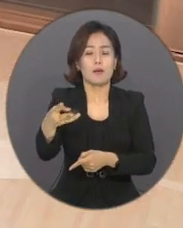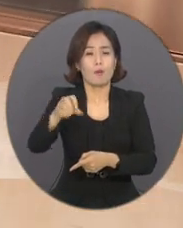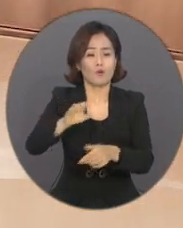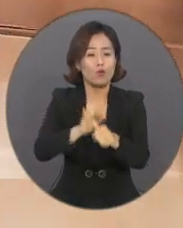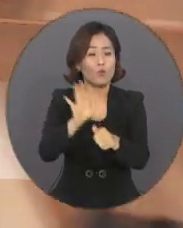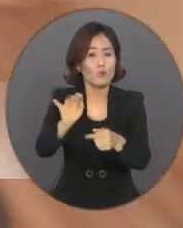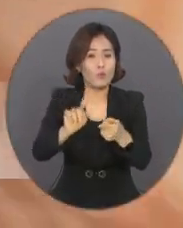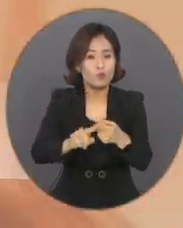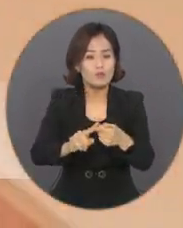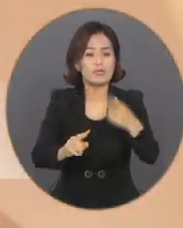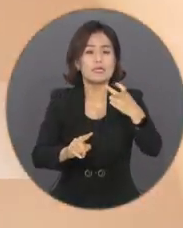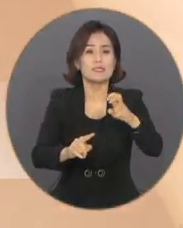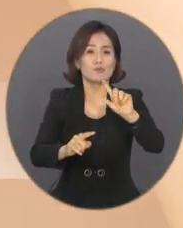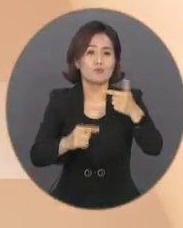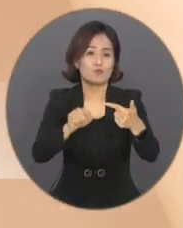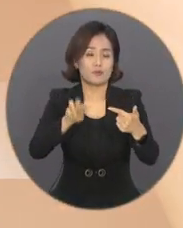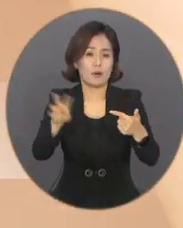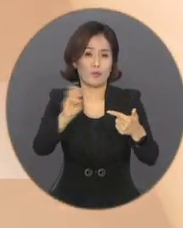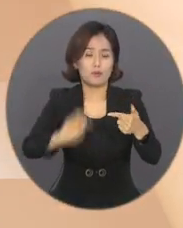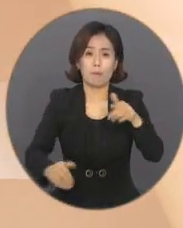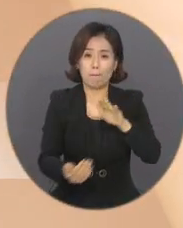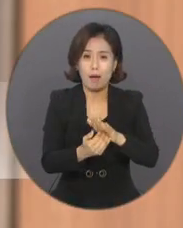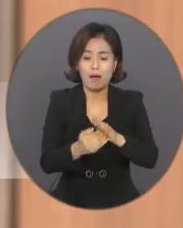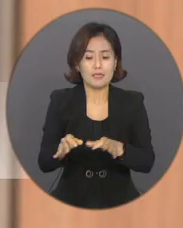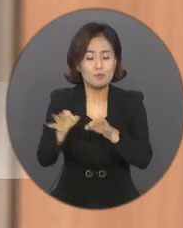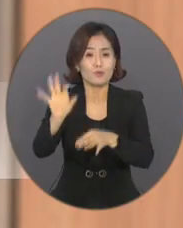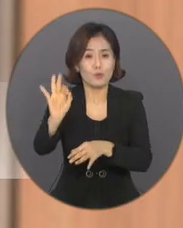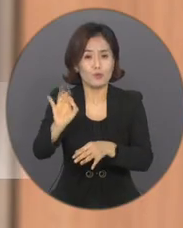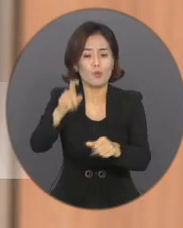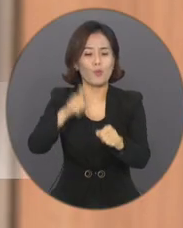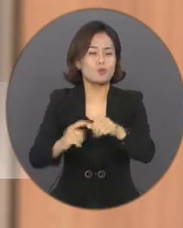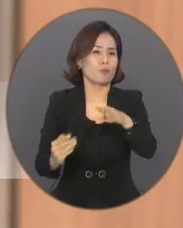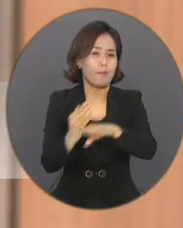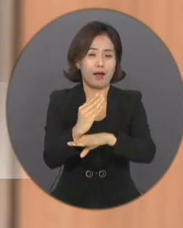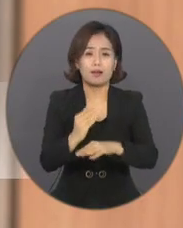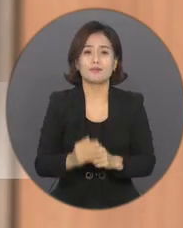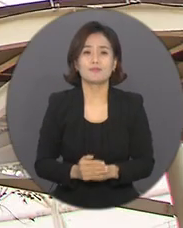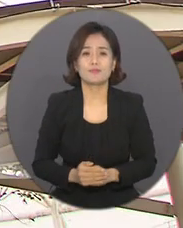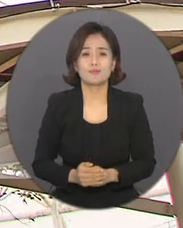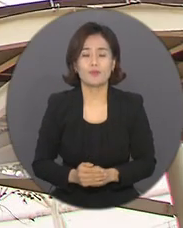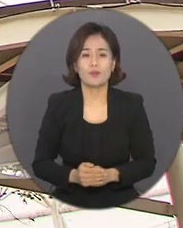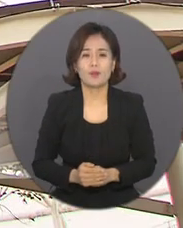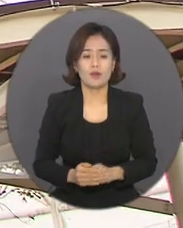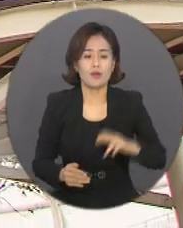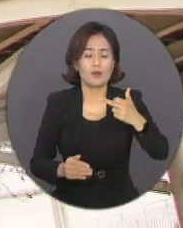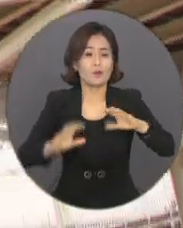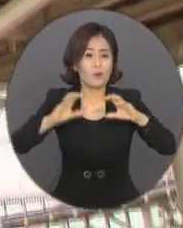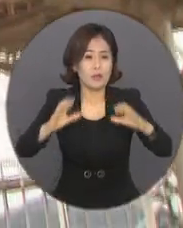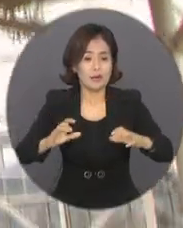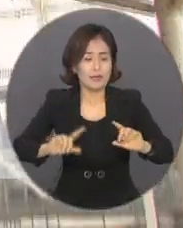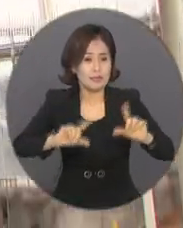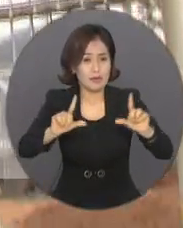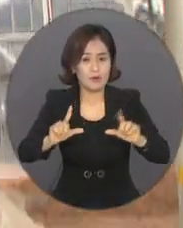이미 23.6%가량 달성했고, 특히 기부금은 목표치를 크게 초과했습니다. 17개 나라의 국가의